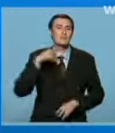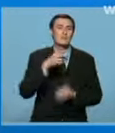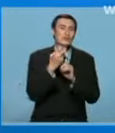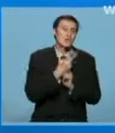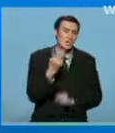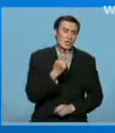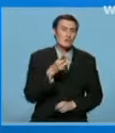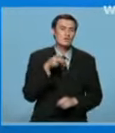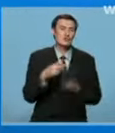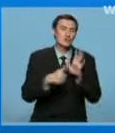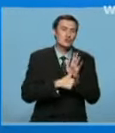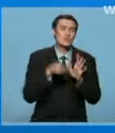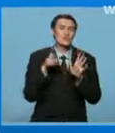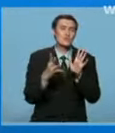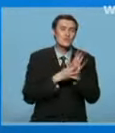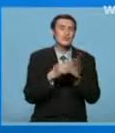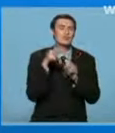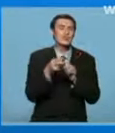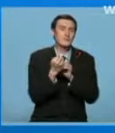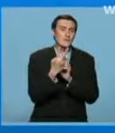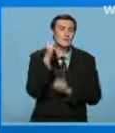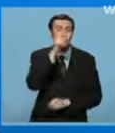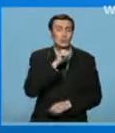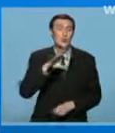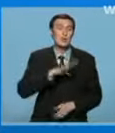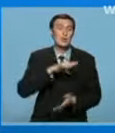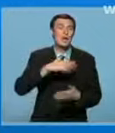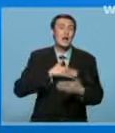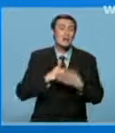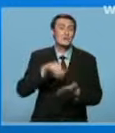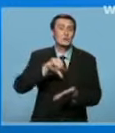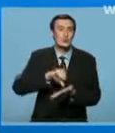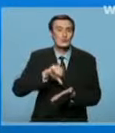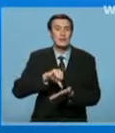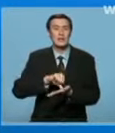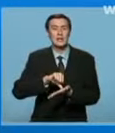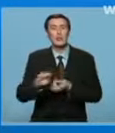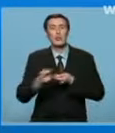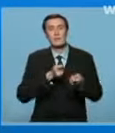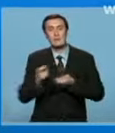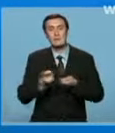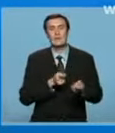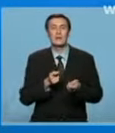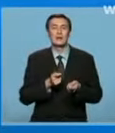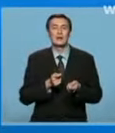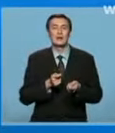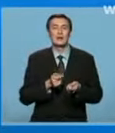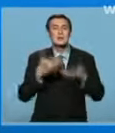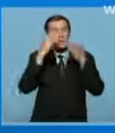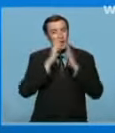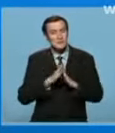2003, 2006, 2009 и 2012 годах, приняли активное участие руководители, выдающиеся представители